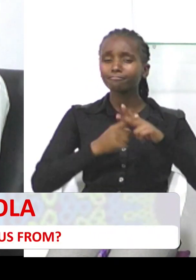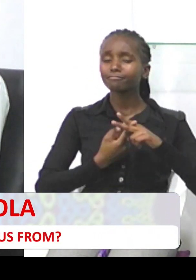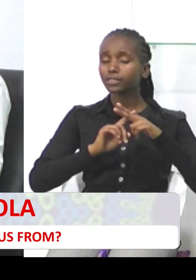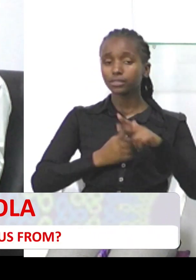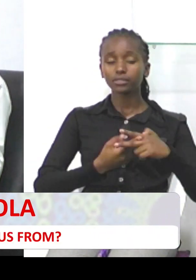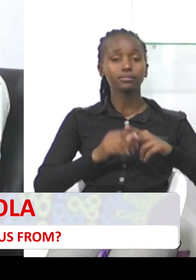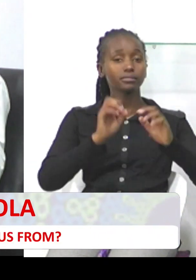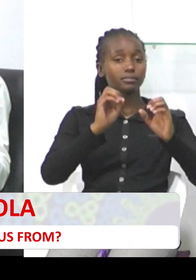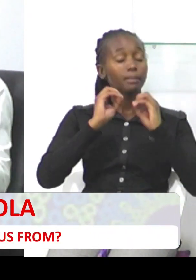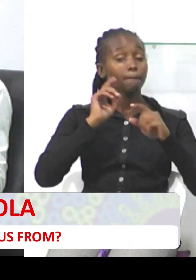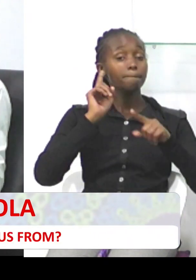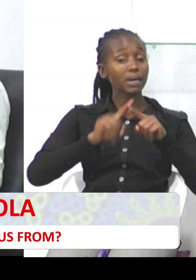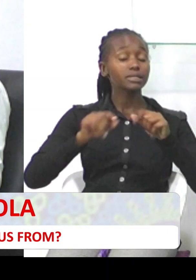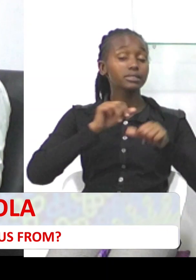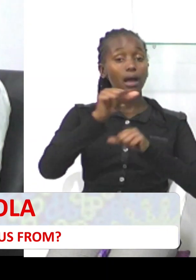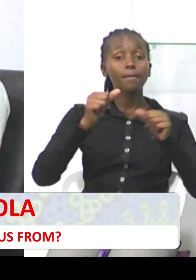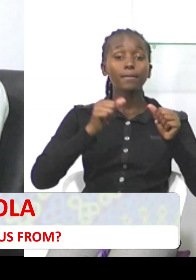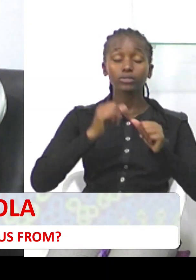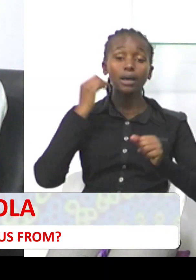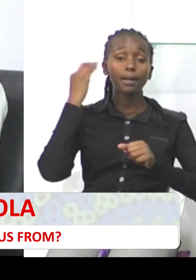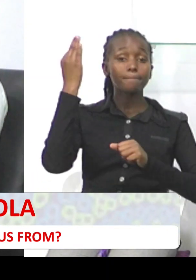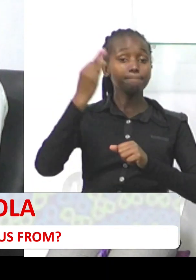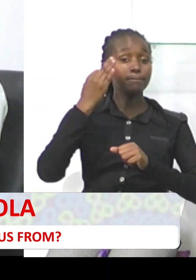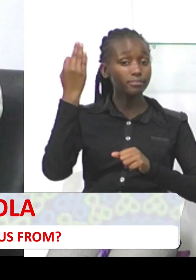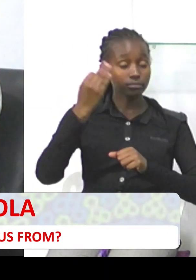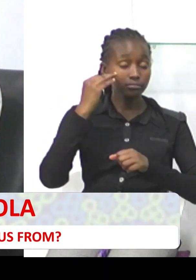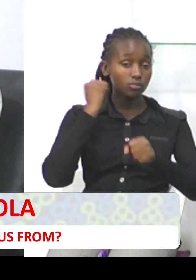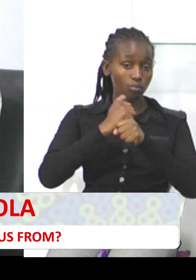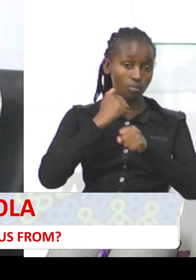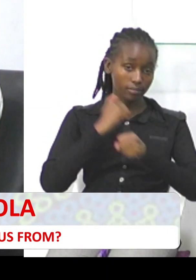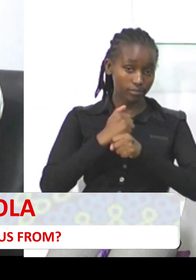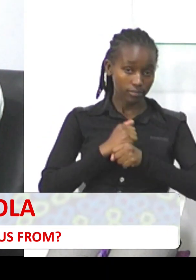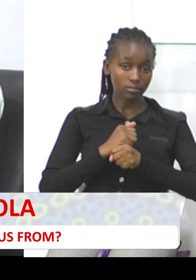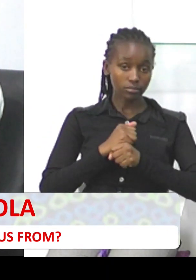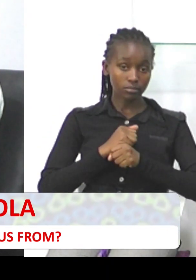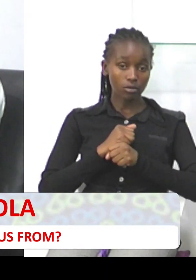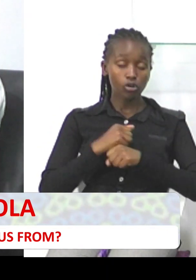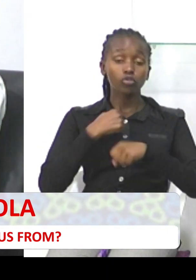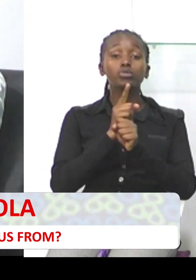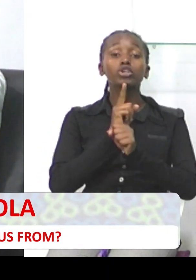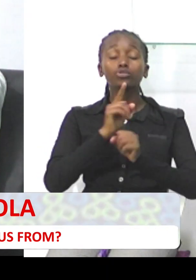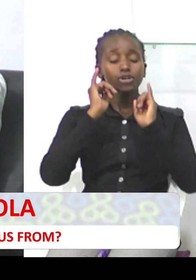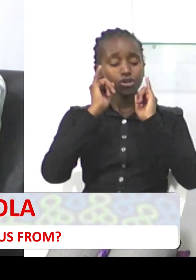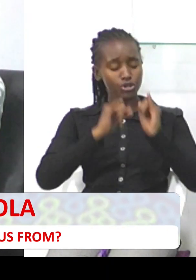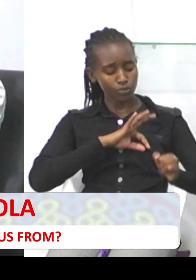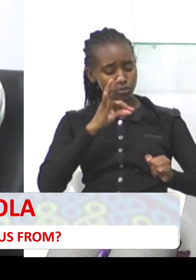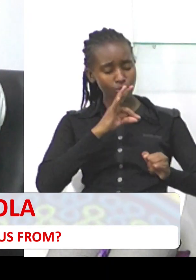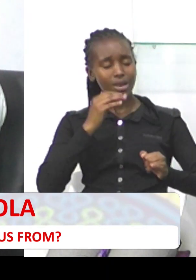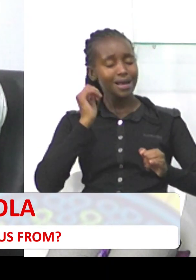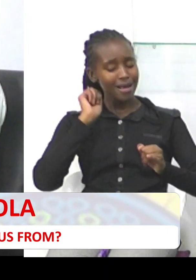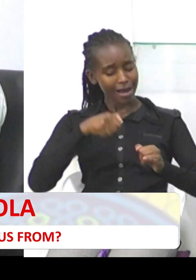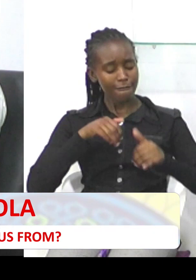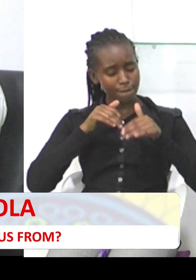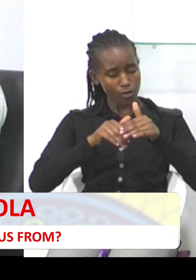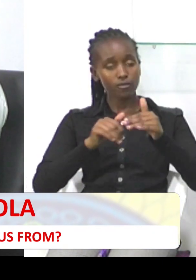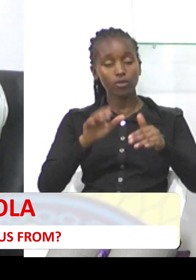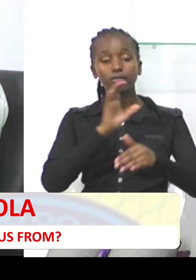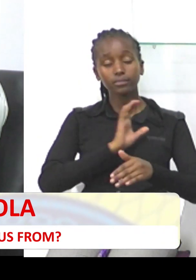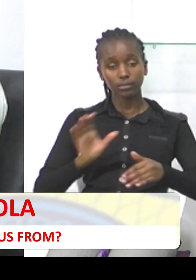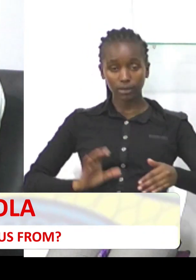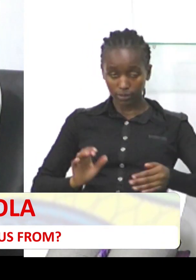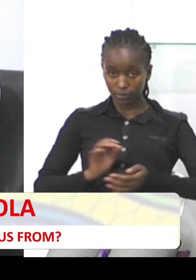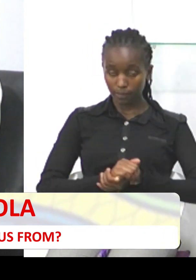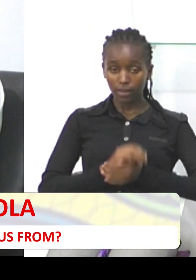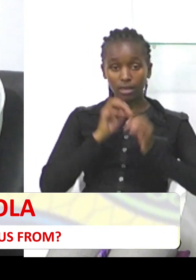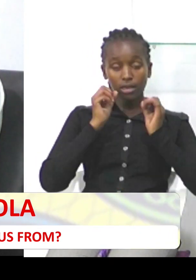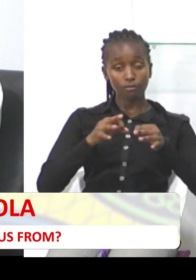it's about the ministry, mm-hmm. winning souls for Jesus. Yes. So when you are after souls